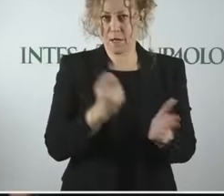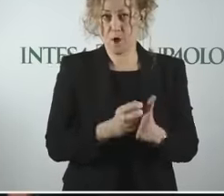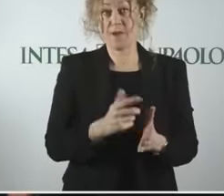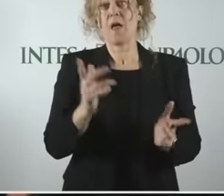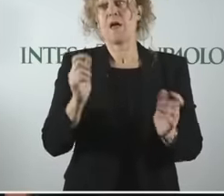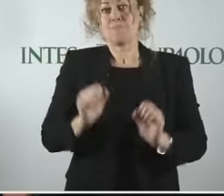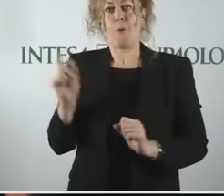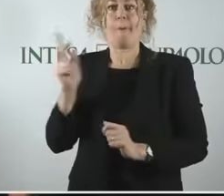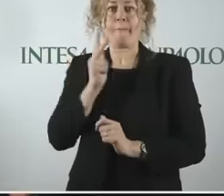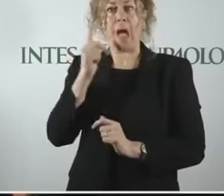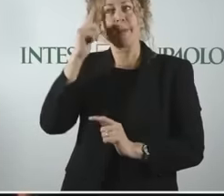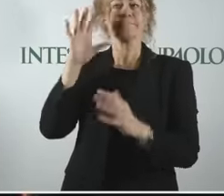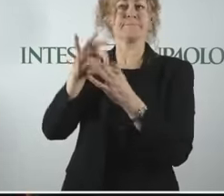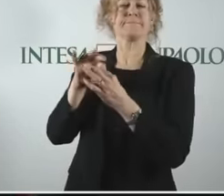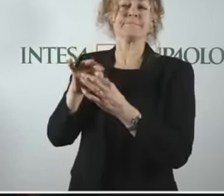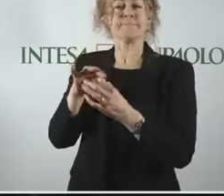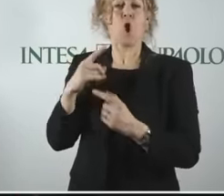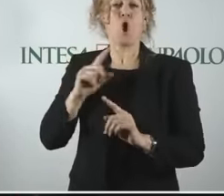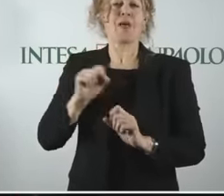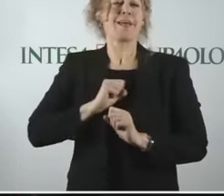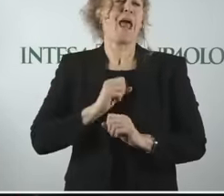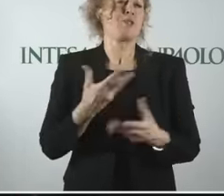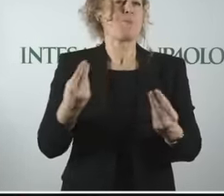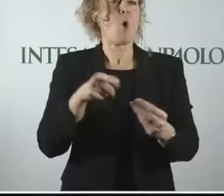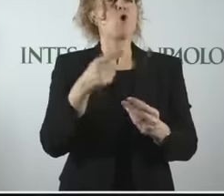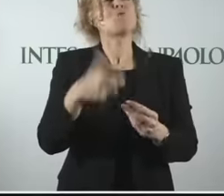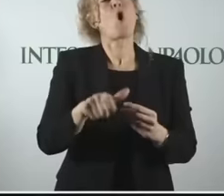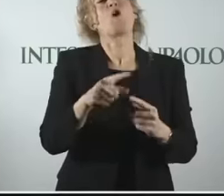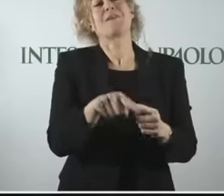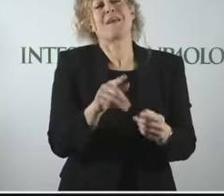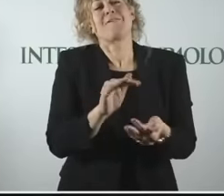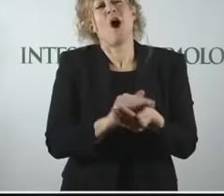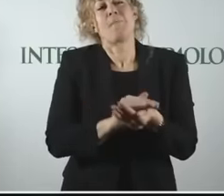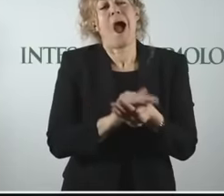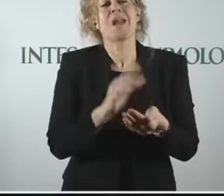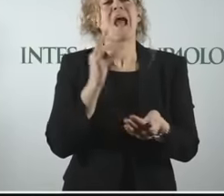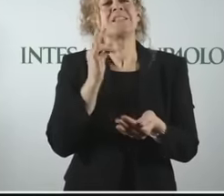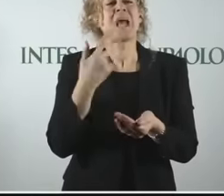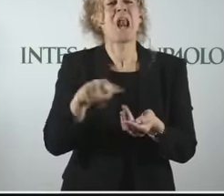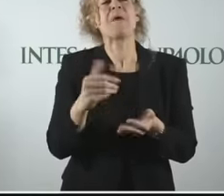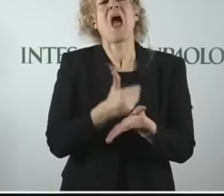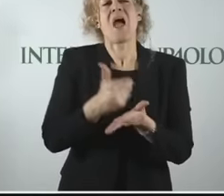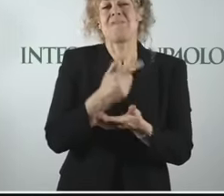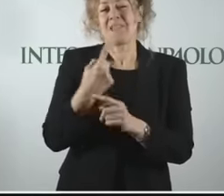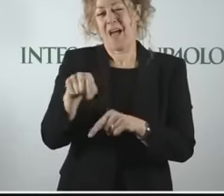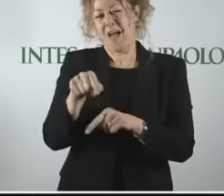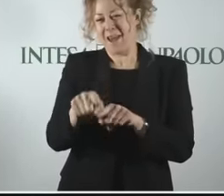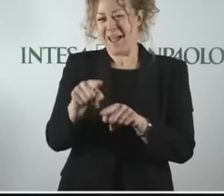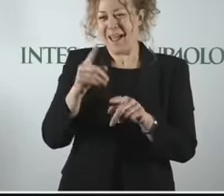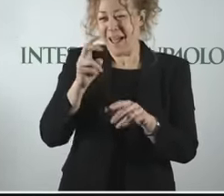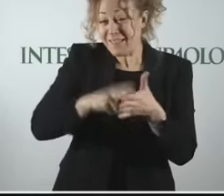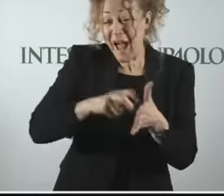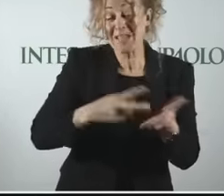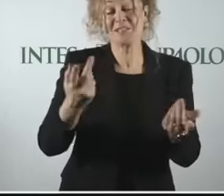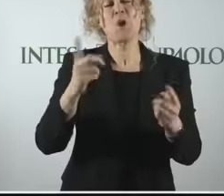papa ci poteva arrivare quindi non ci credo tanto a questa cosa che fosse un modo per per evitare le tasse poi